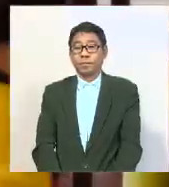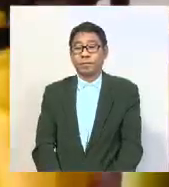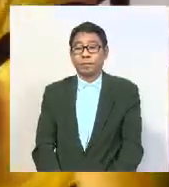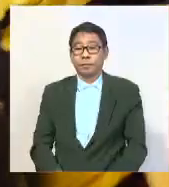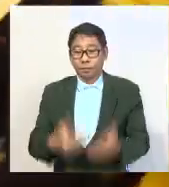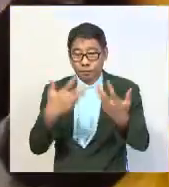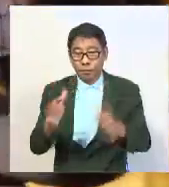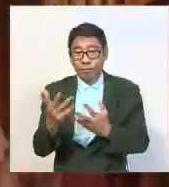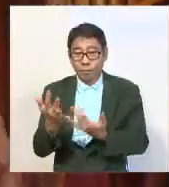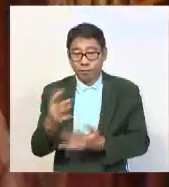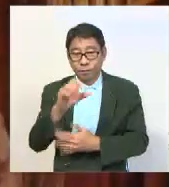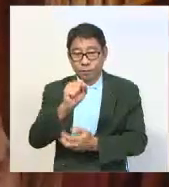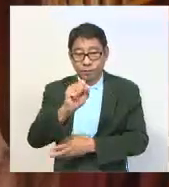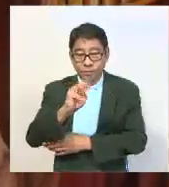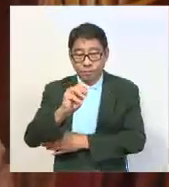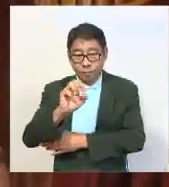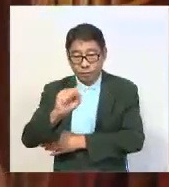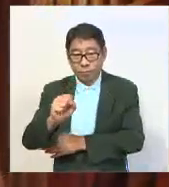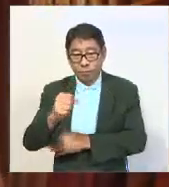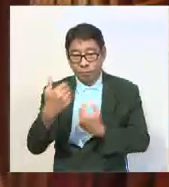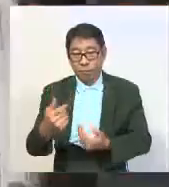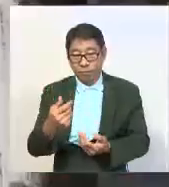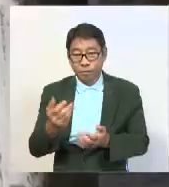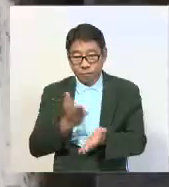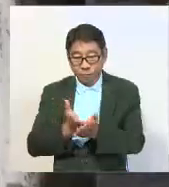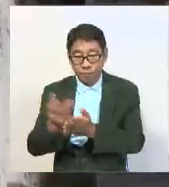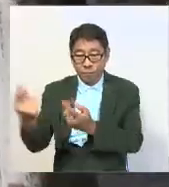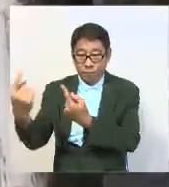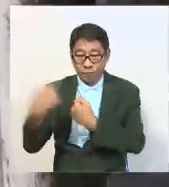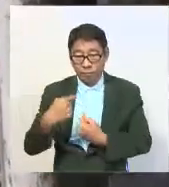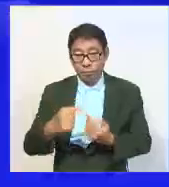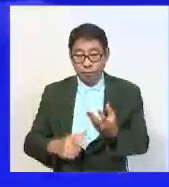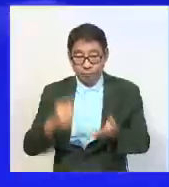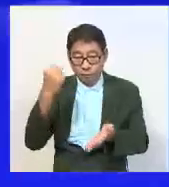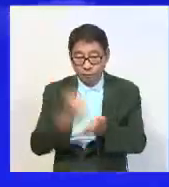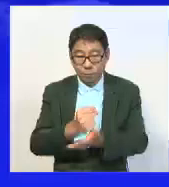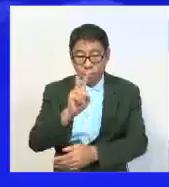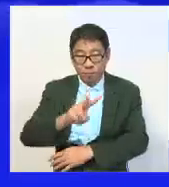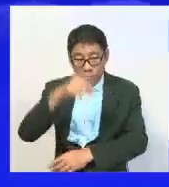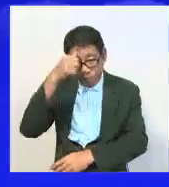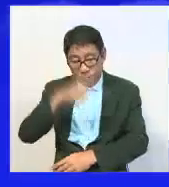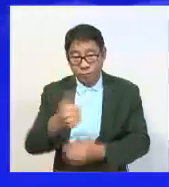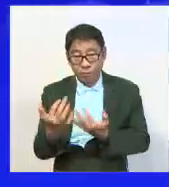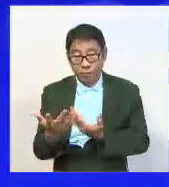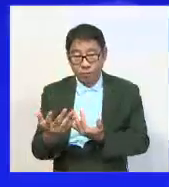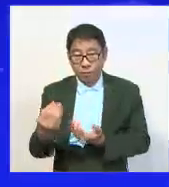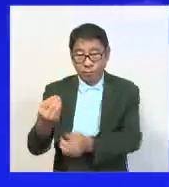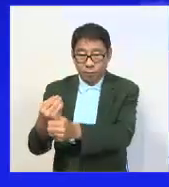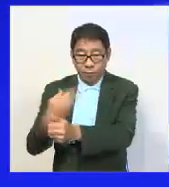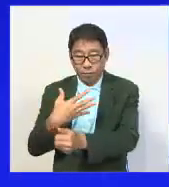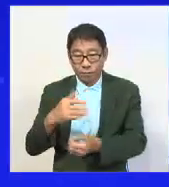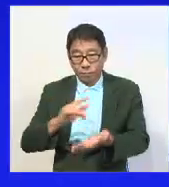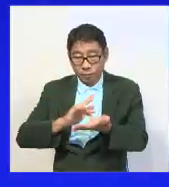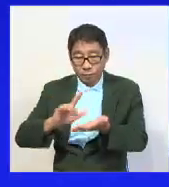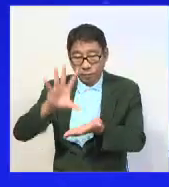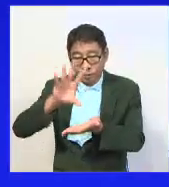จากนั้นรอ SMS ยืนยันสิทธิ์ตอบกลับหลังจากลงทะเบียนภายใน2วันระหว่างรอ SMS ก็โหลดแอปพลิเค